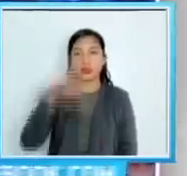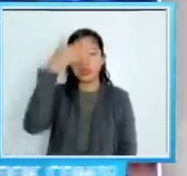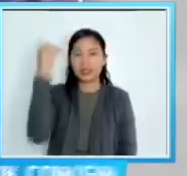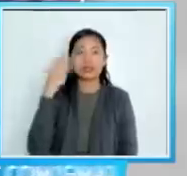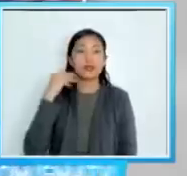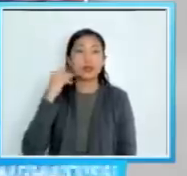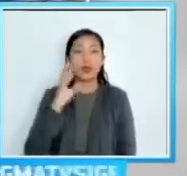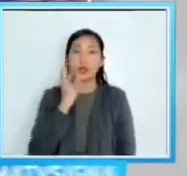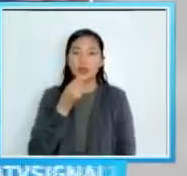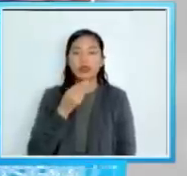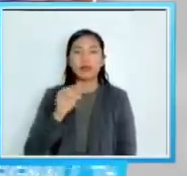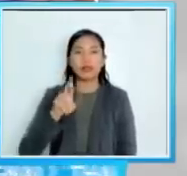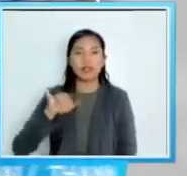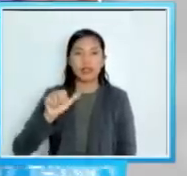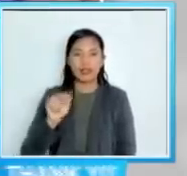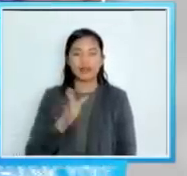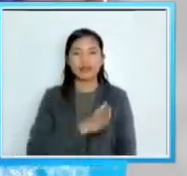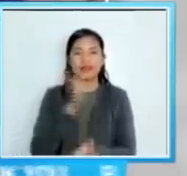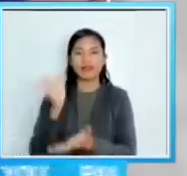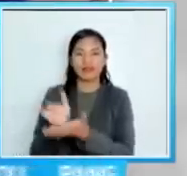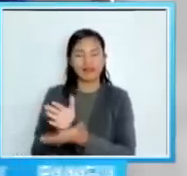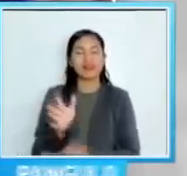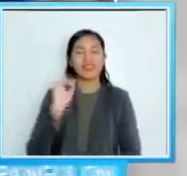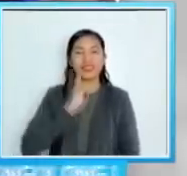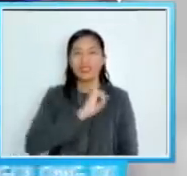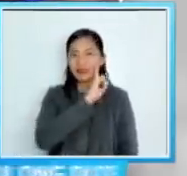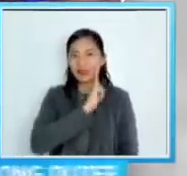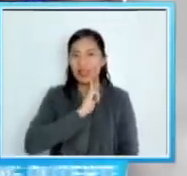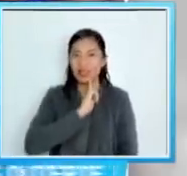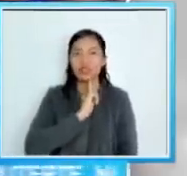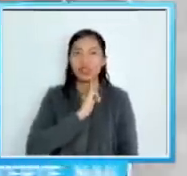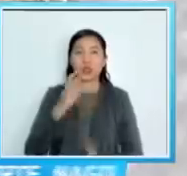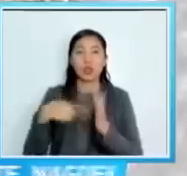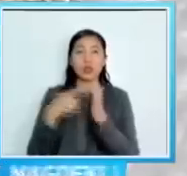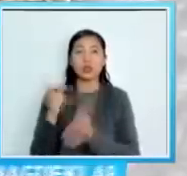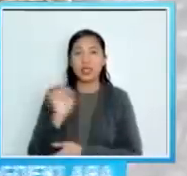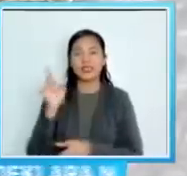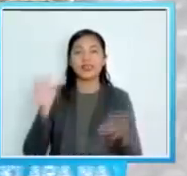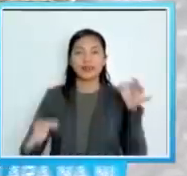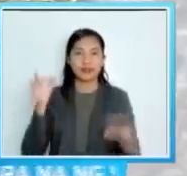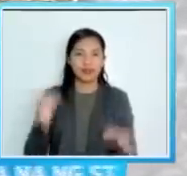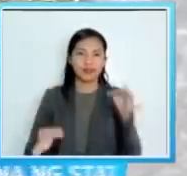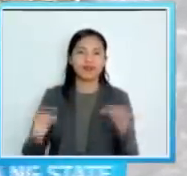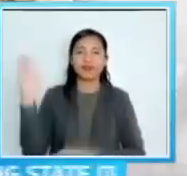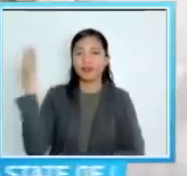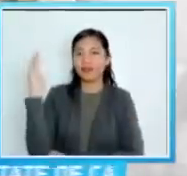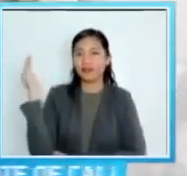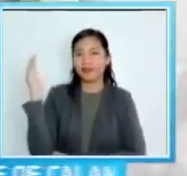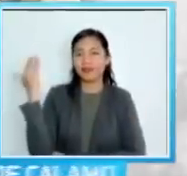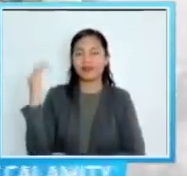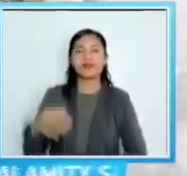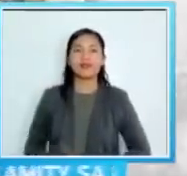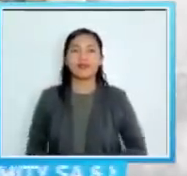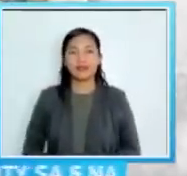Maren Rivera ang pagpunta sa Israel para mag-judge sa 70th Miss Universe pageant. Bukod sa pagiging Miss U judge, ay